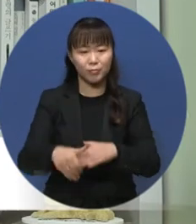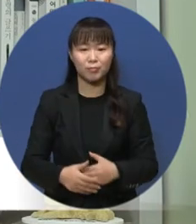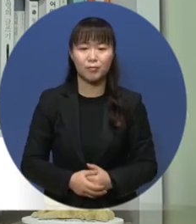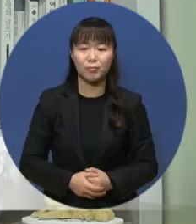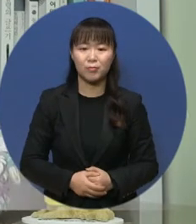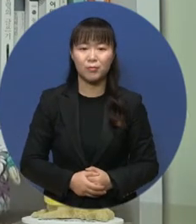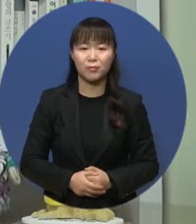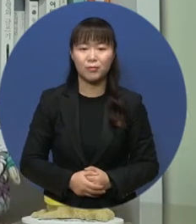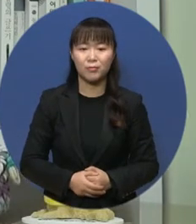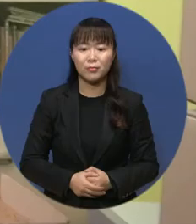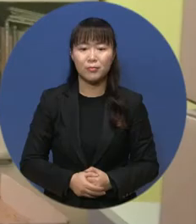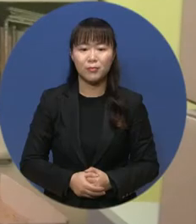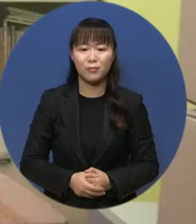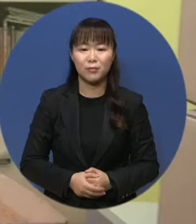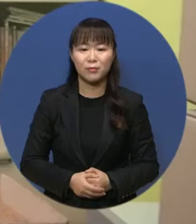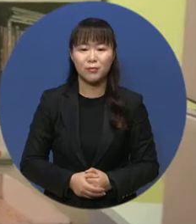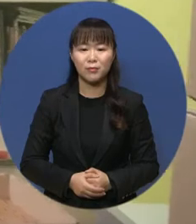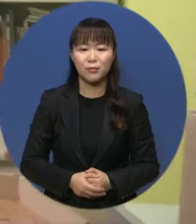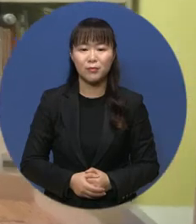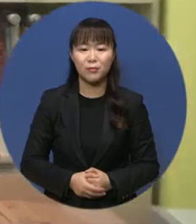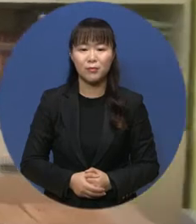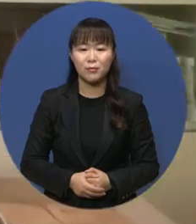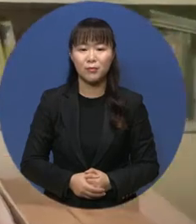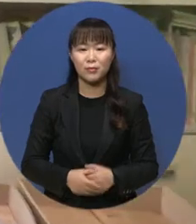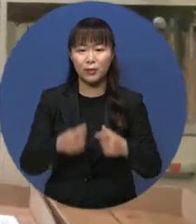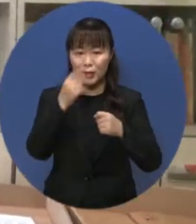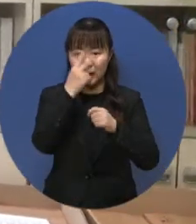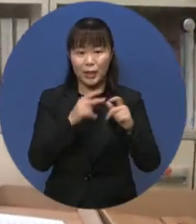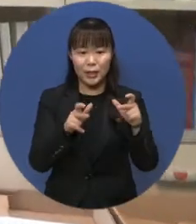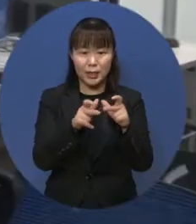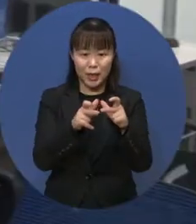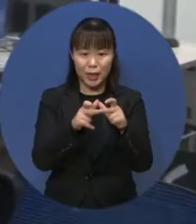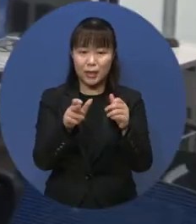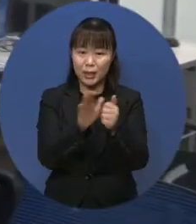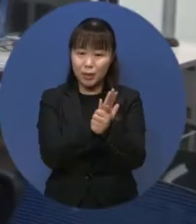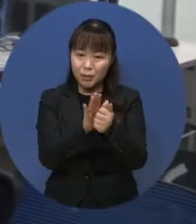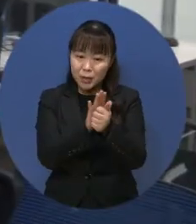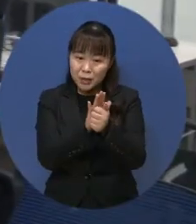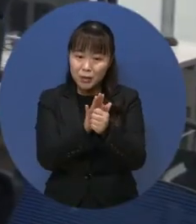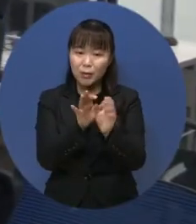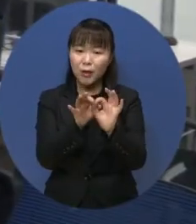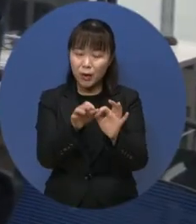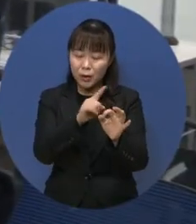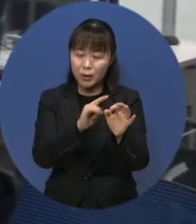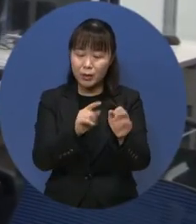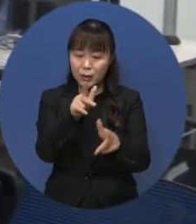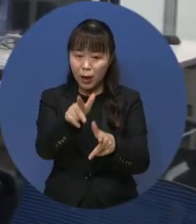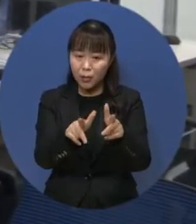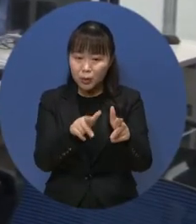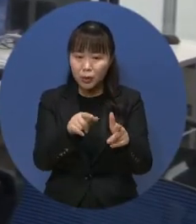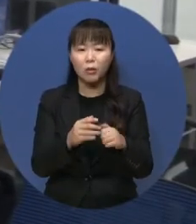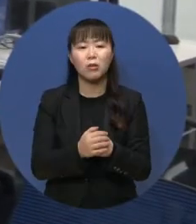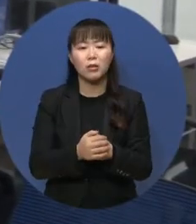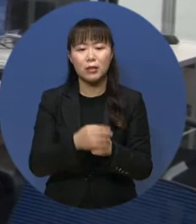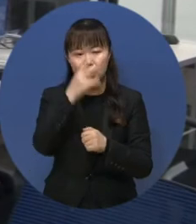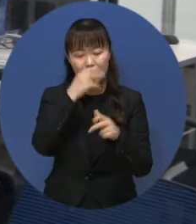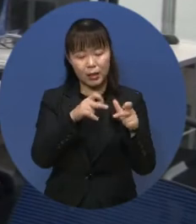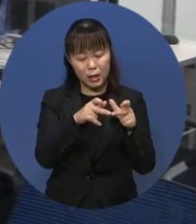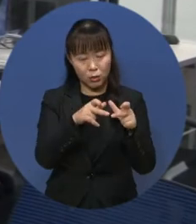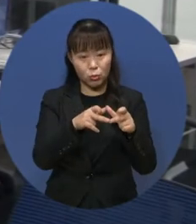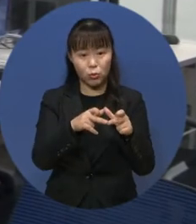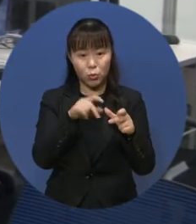활성화시킬 계획입니다. 이처럼 시각장애인 서비스의 프랜차이즈 사업의 핵심은